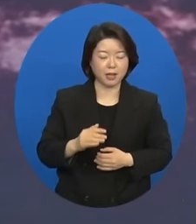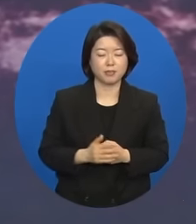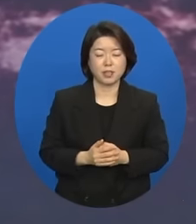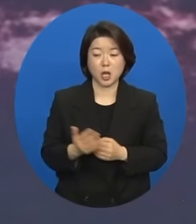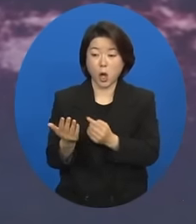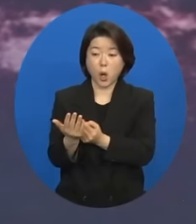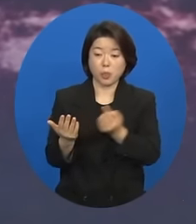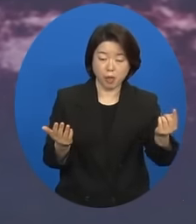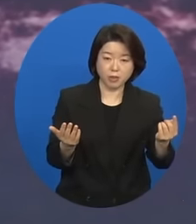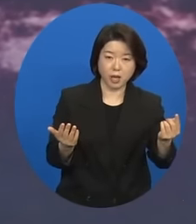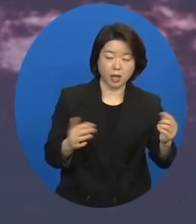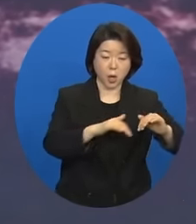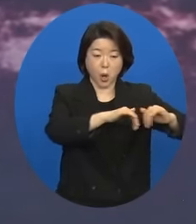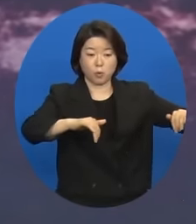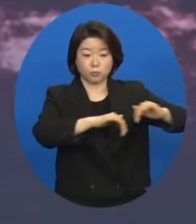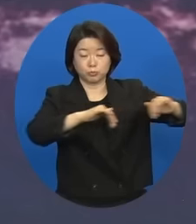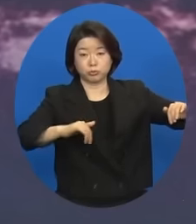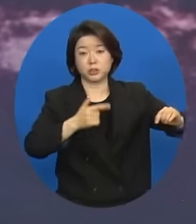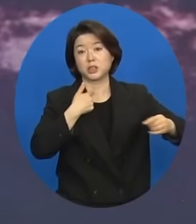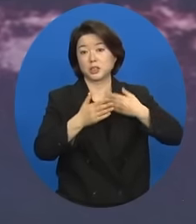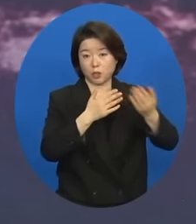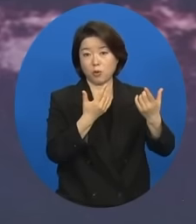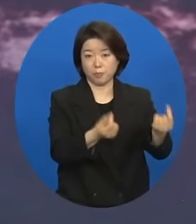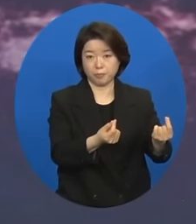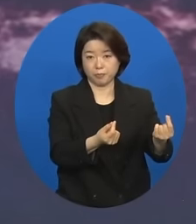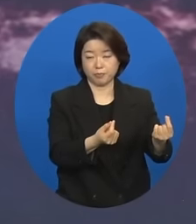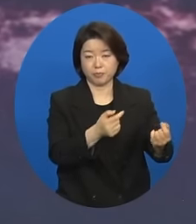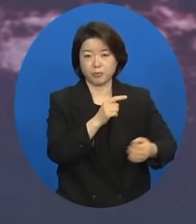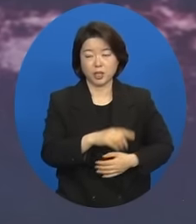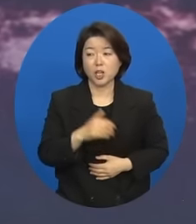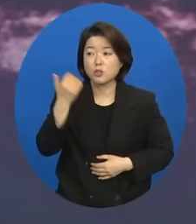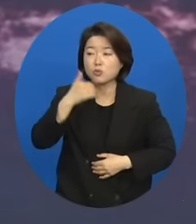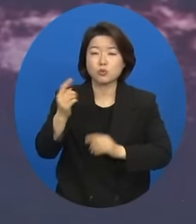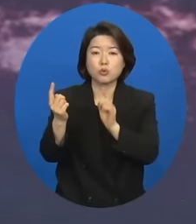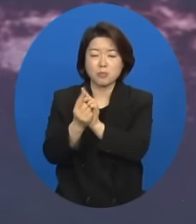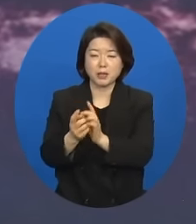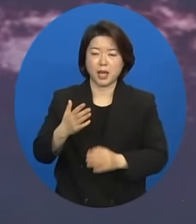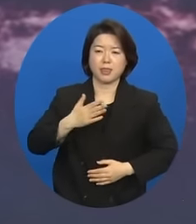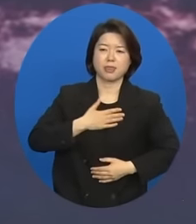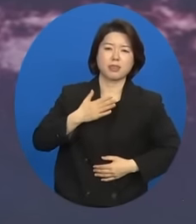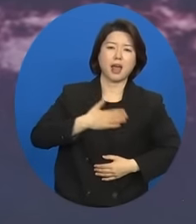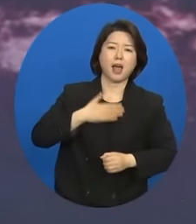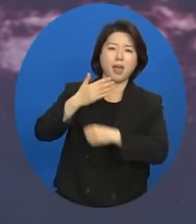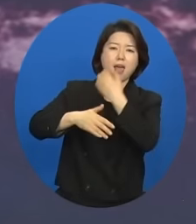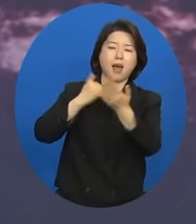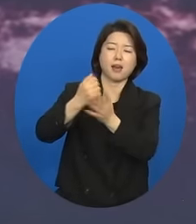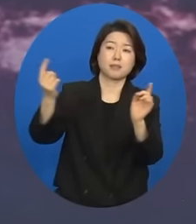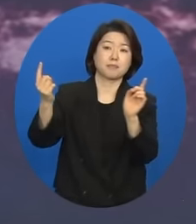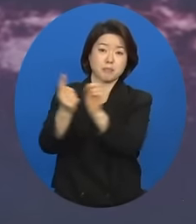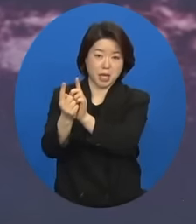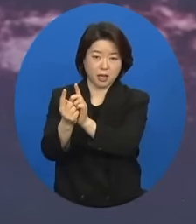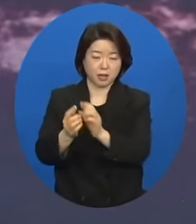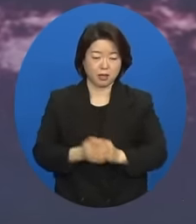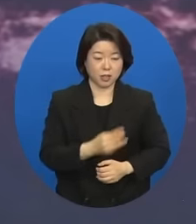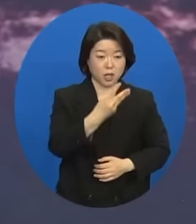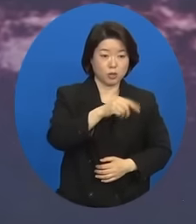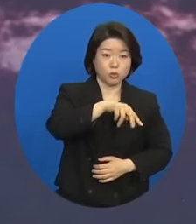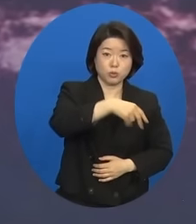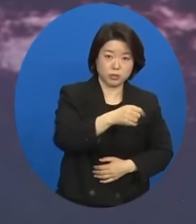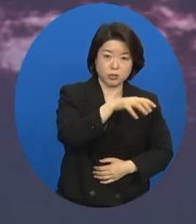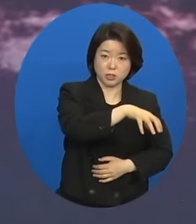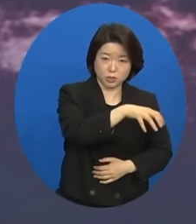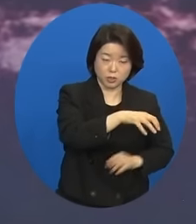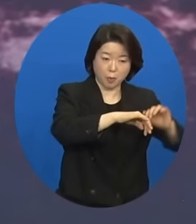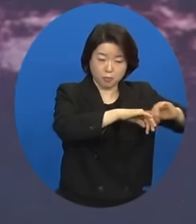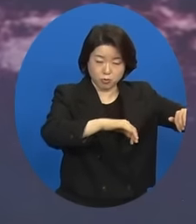떠나게 하서 분리를 경험하게함으로써 지금 누구를 만나는 거예요 나의 하나님을 만나는 거예요 그니까 루스가 있어야 뭐가